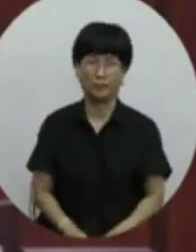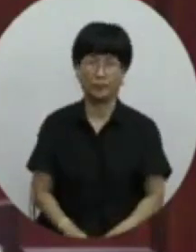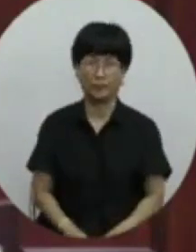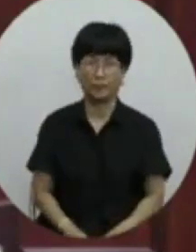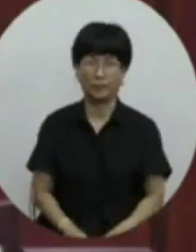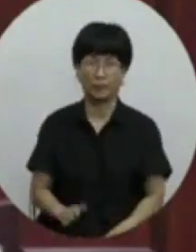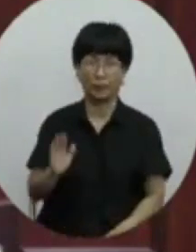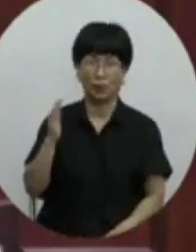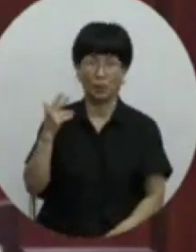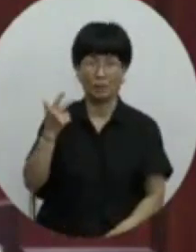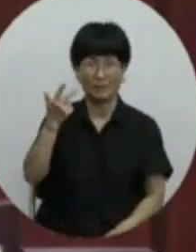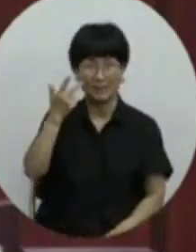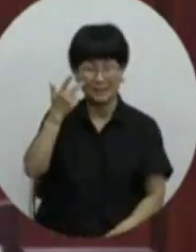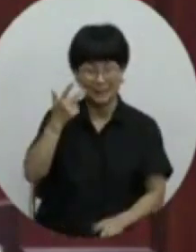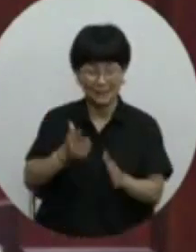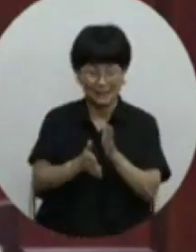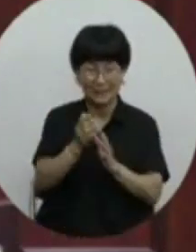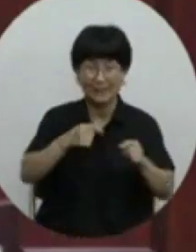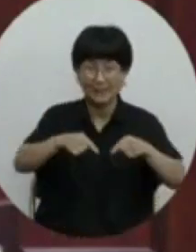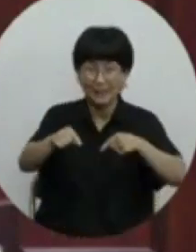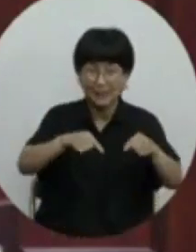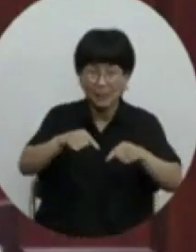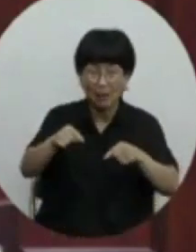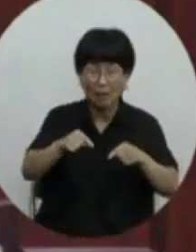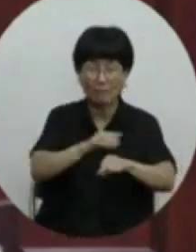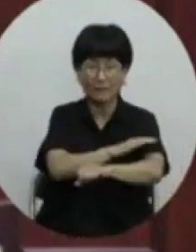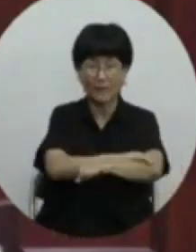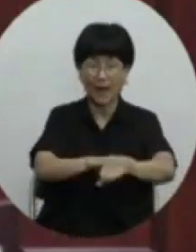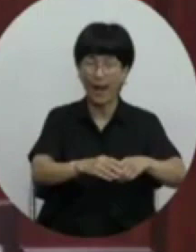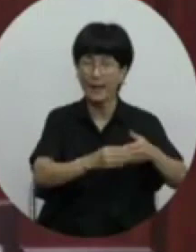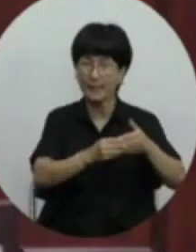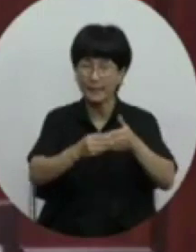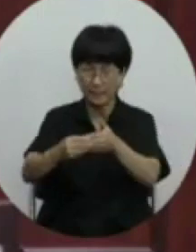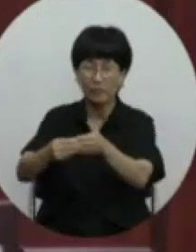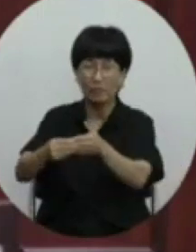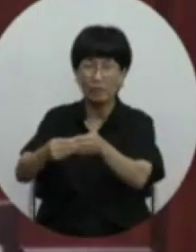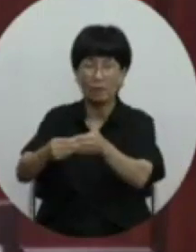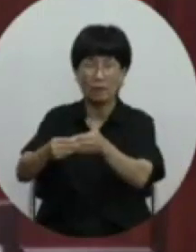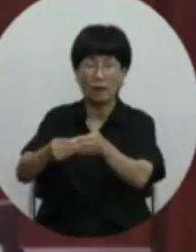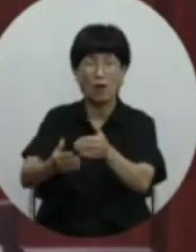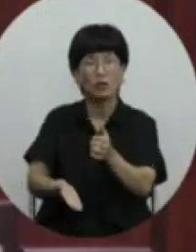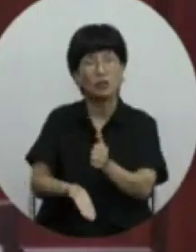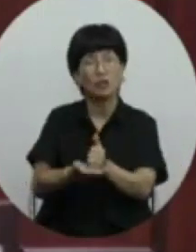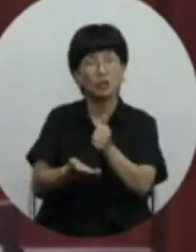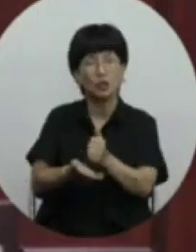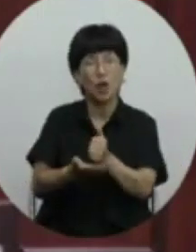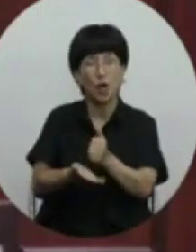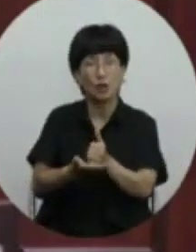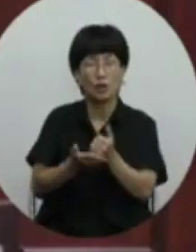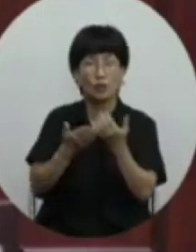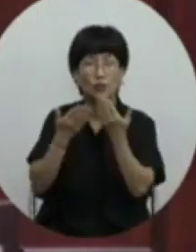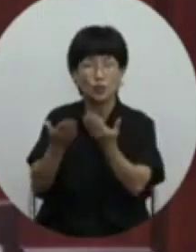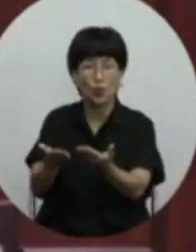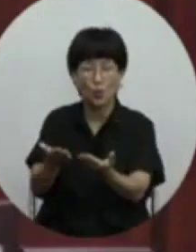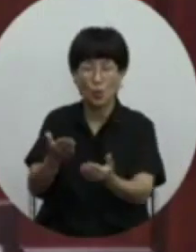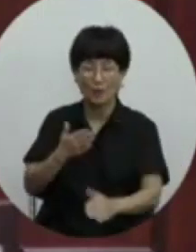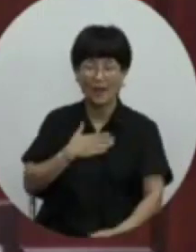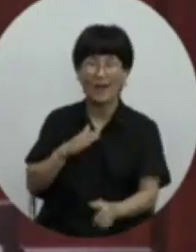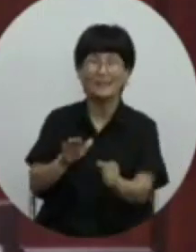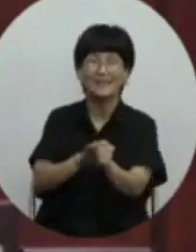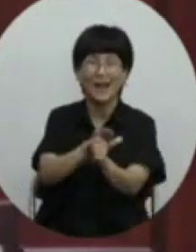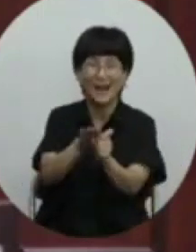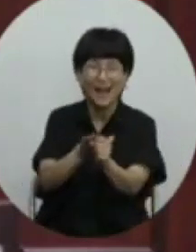요즘 시정을 매우 멋지게 이끌고 계셔서 칭송이 자자한 제가